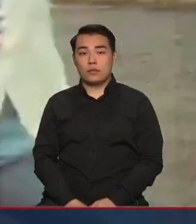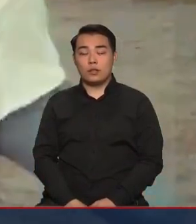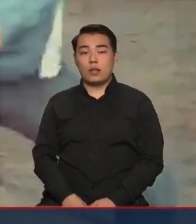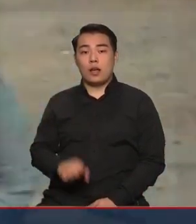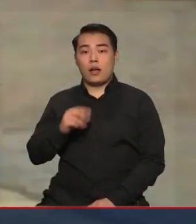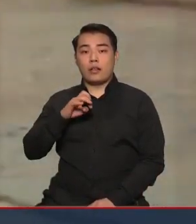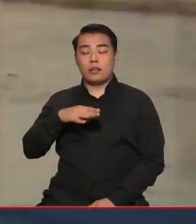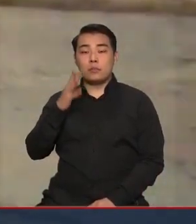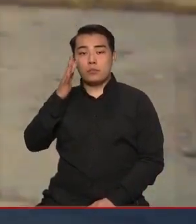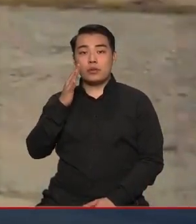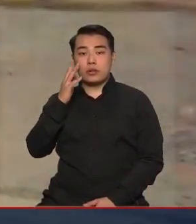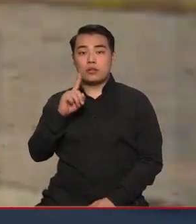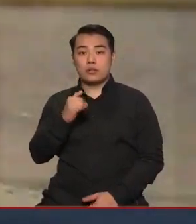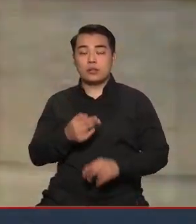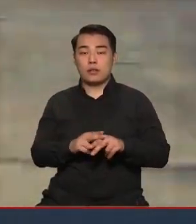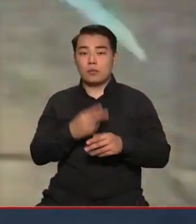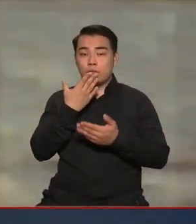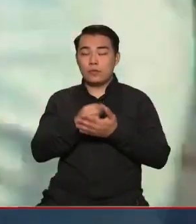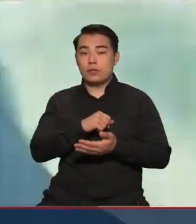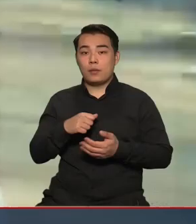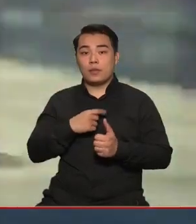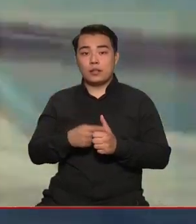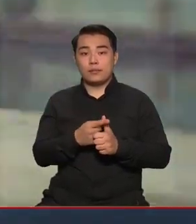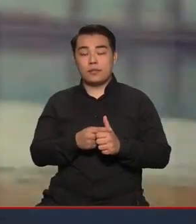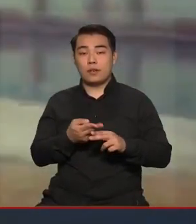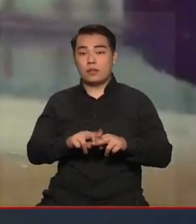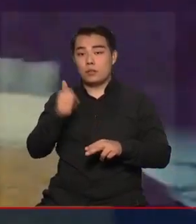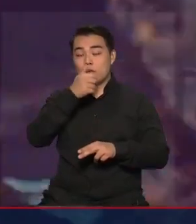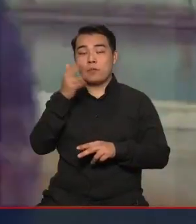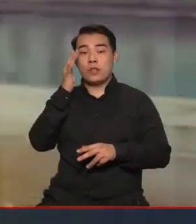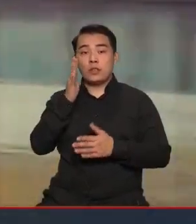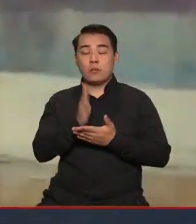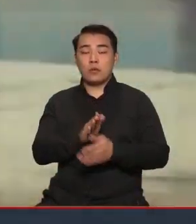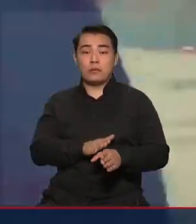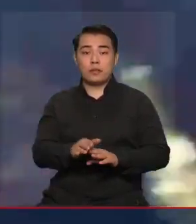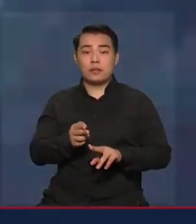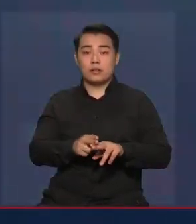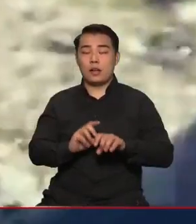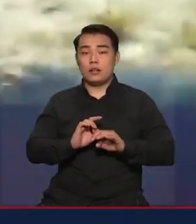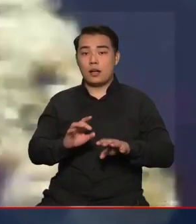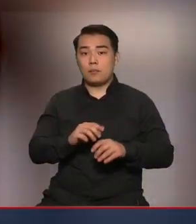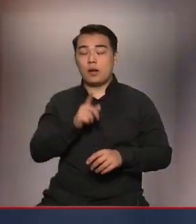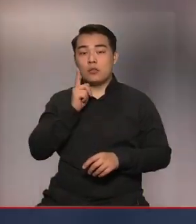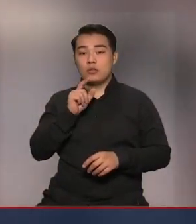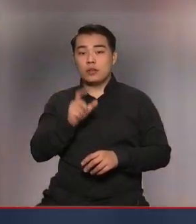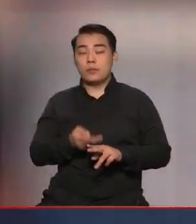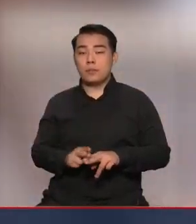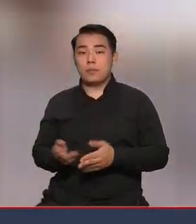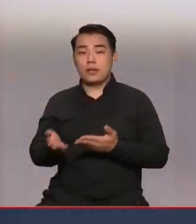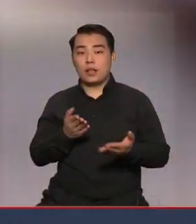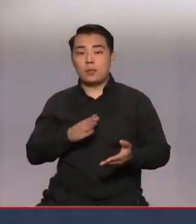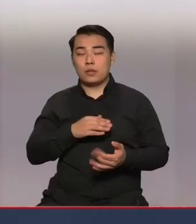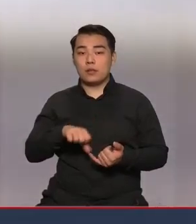Атлет мечтает о славе и признании своего таланта. И в этом году мечта может осуществиться, говорит молодой человек. Его пригласили принять